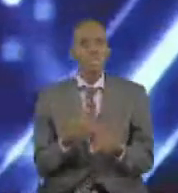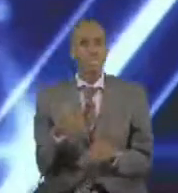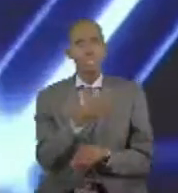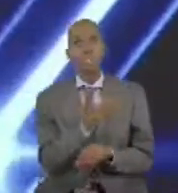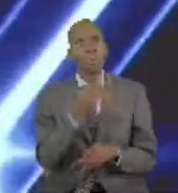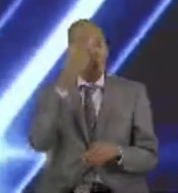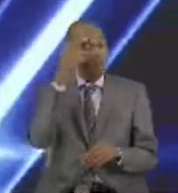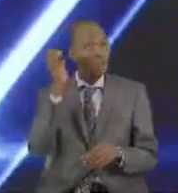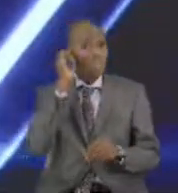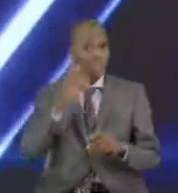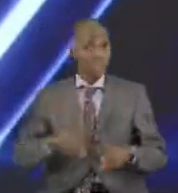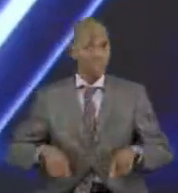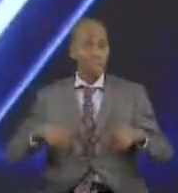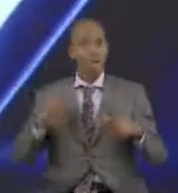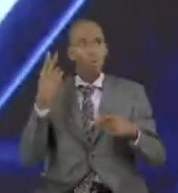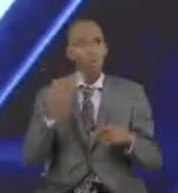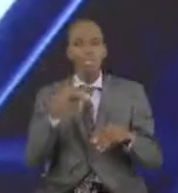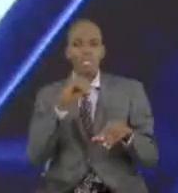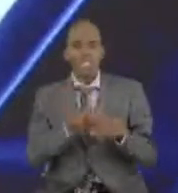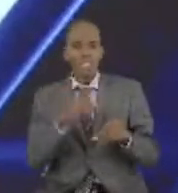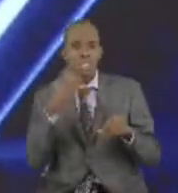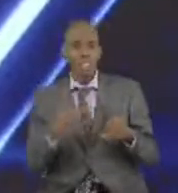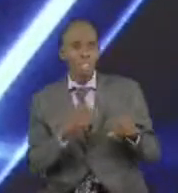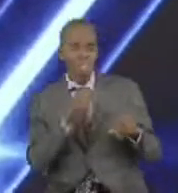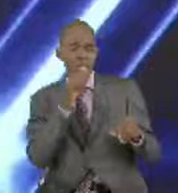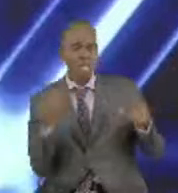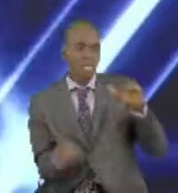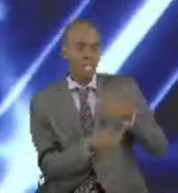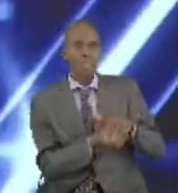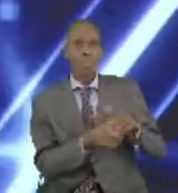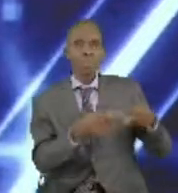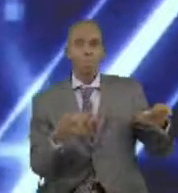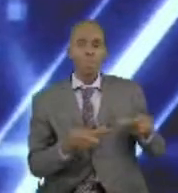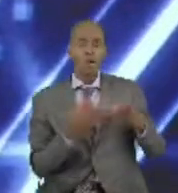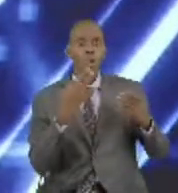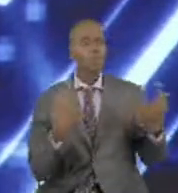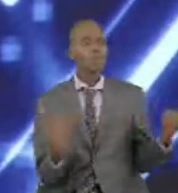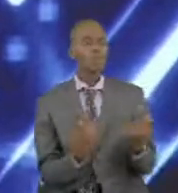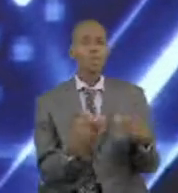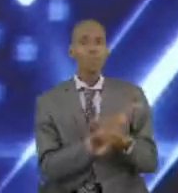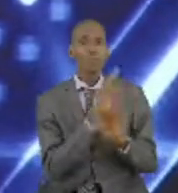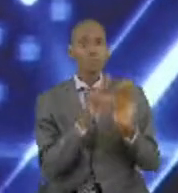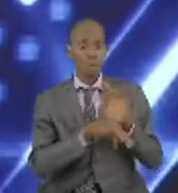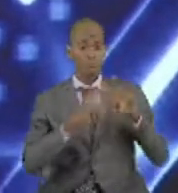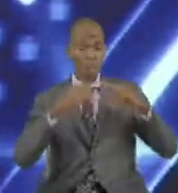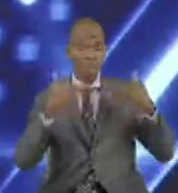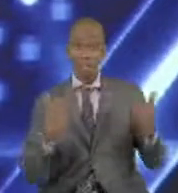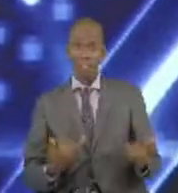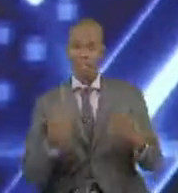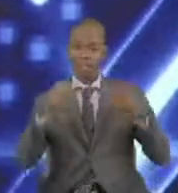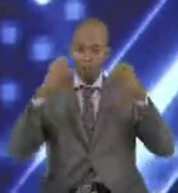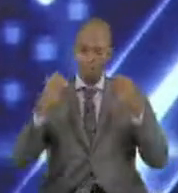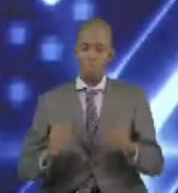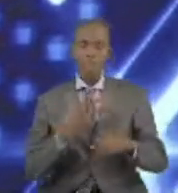Sa vie était menée dans la force de péché. Maintenant, la puissance de Dieu, la force